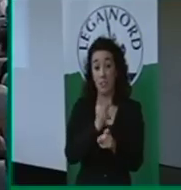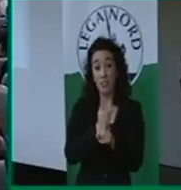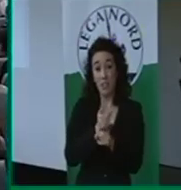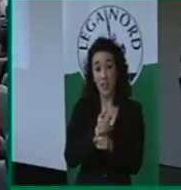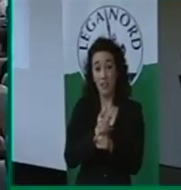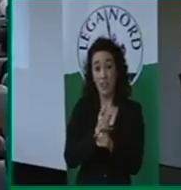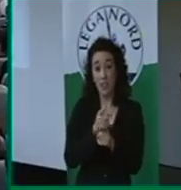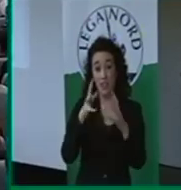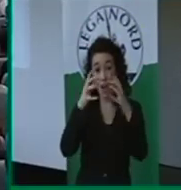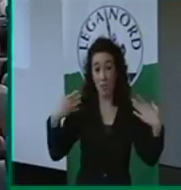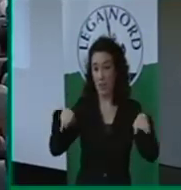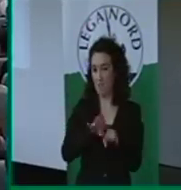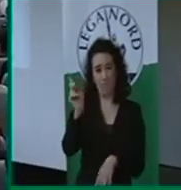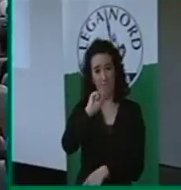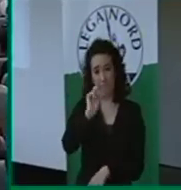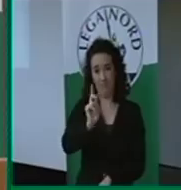grazie